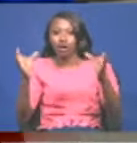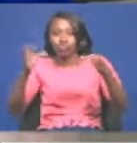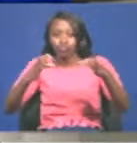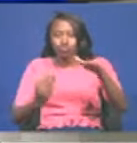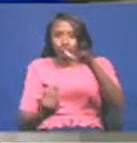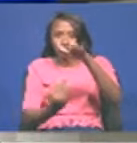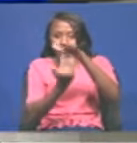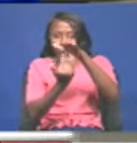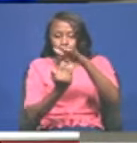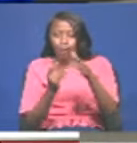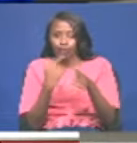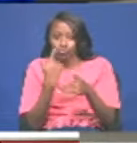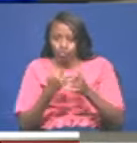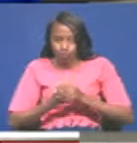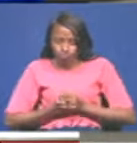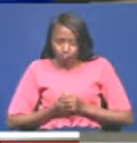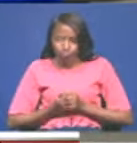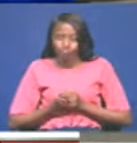Dr. William Ruto,